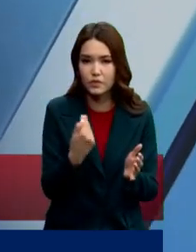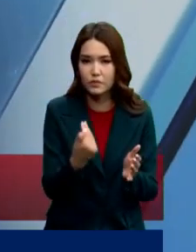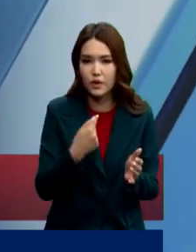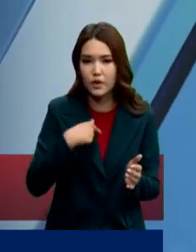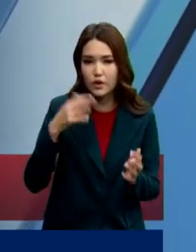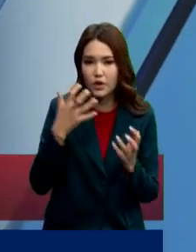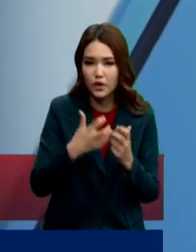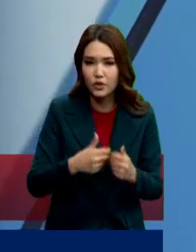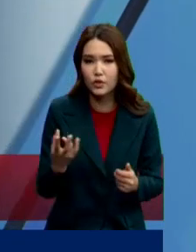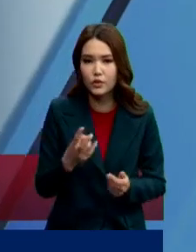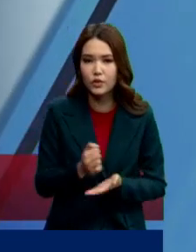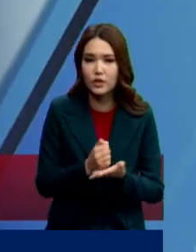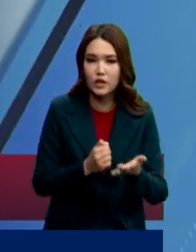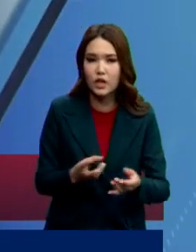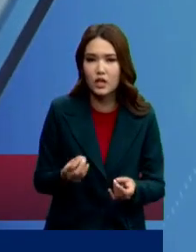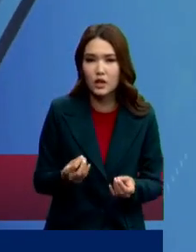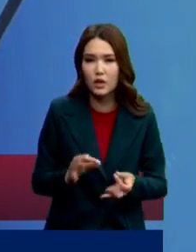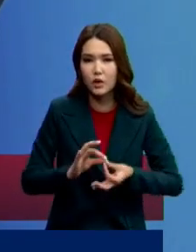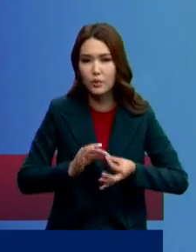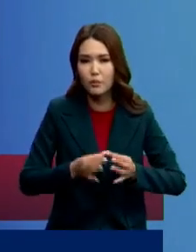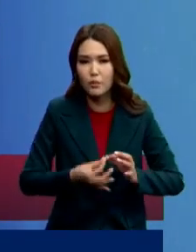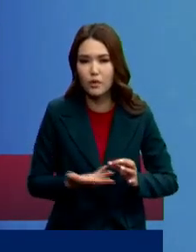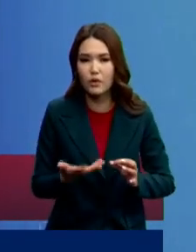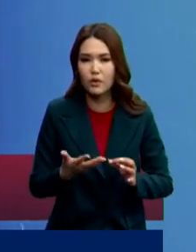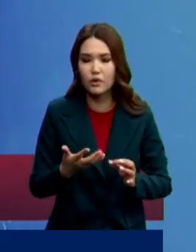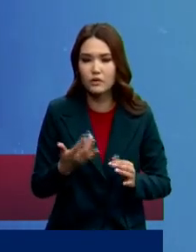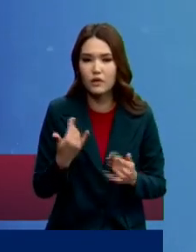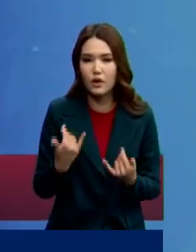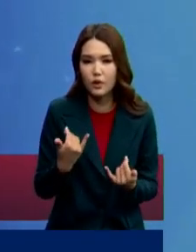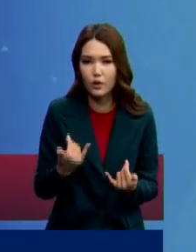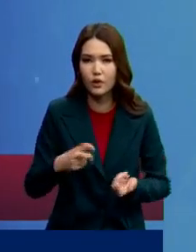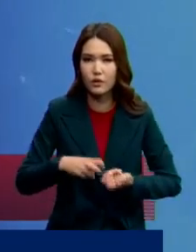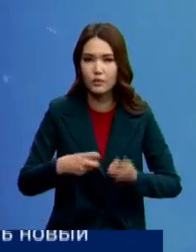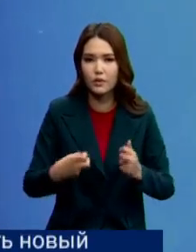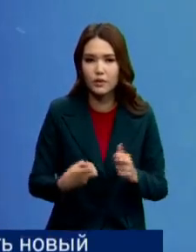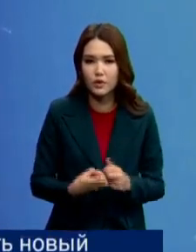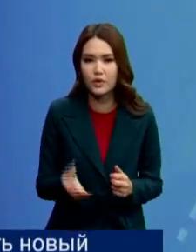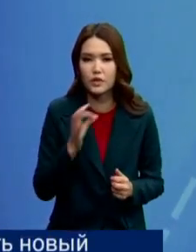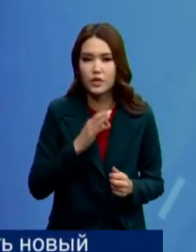считаю, надо направить на более актуальные